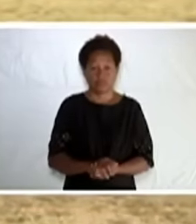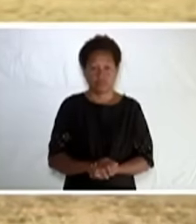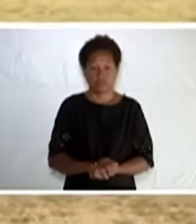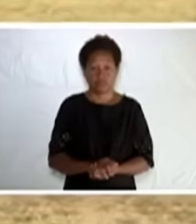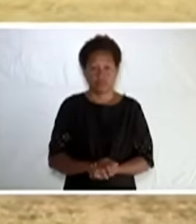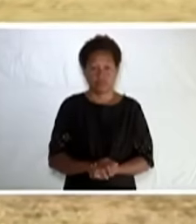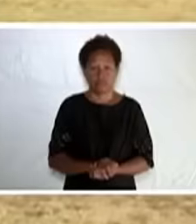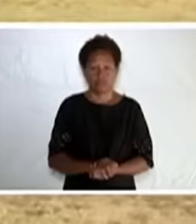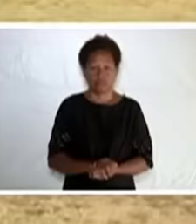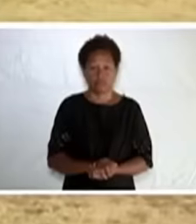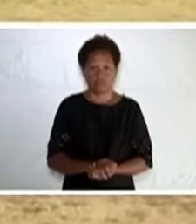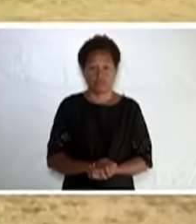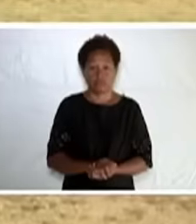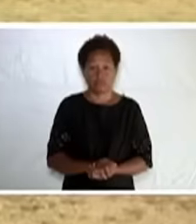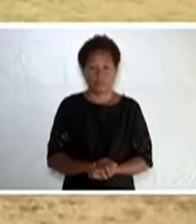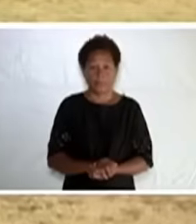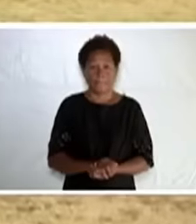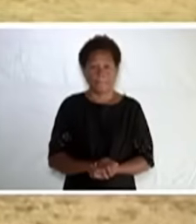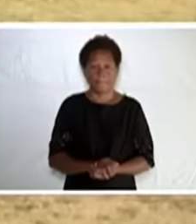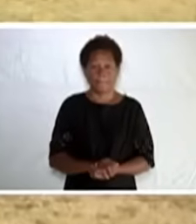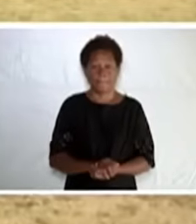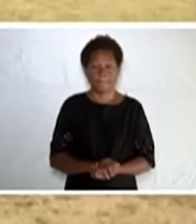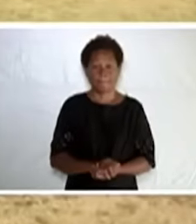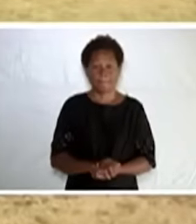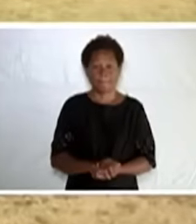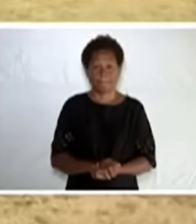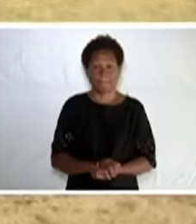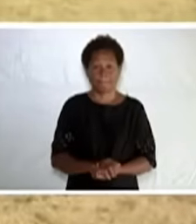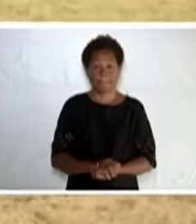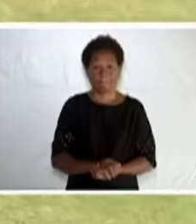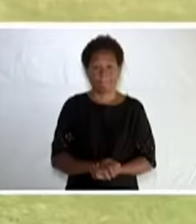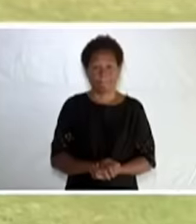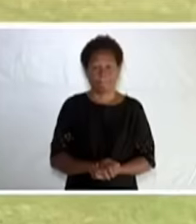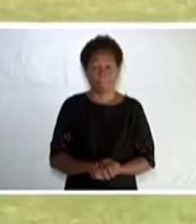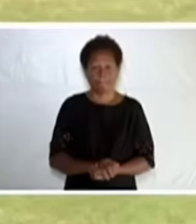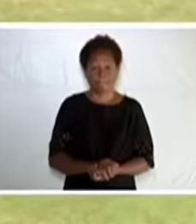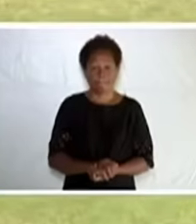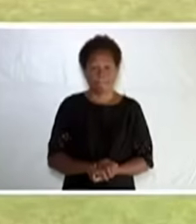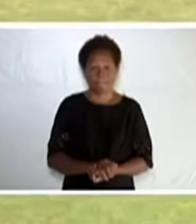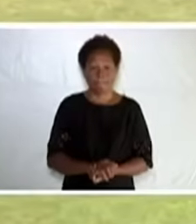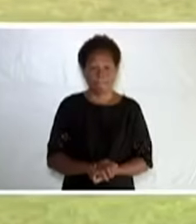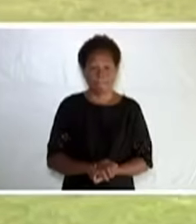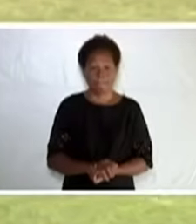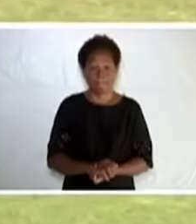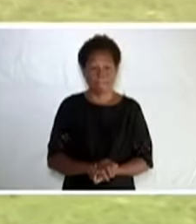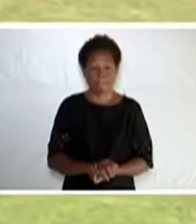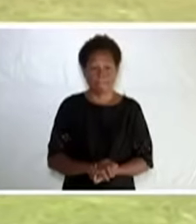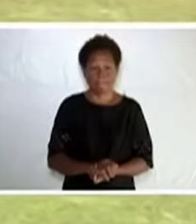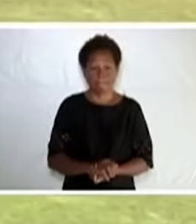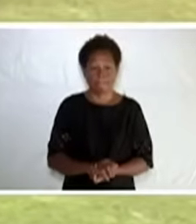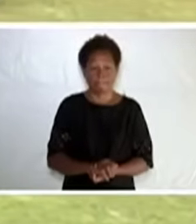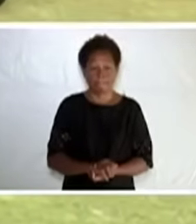यहाँ नहीं पहुँच पाए हैं, टीवी पर इसका प्रसारण सीधा हो रहा है, इसे आप देखते रहें।